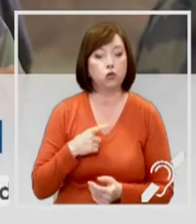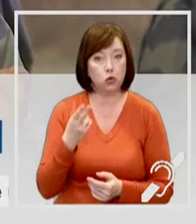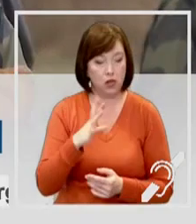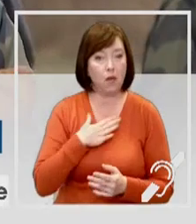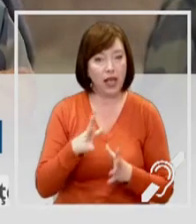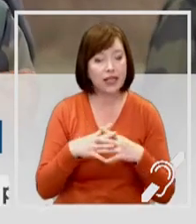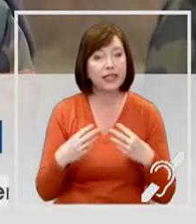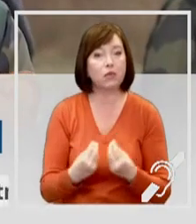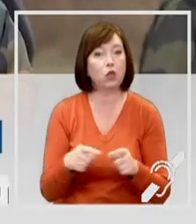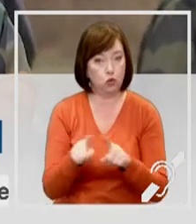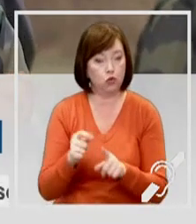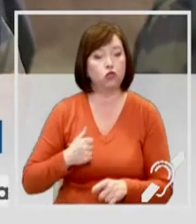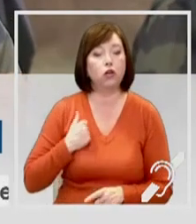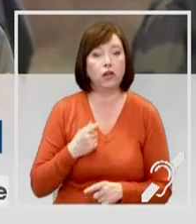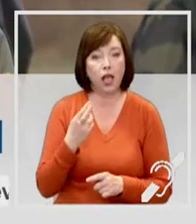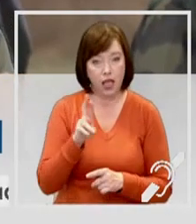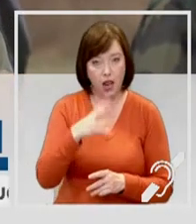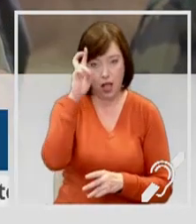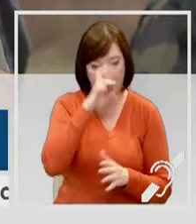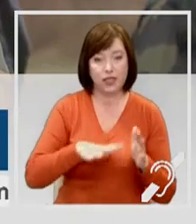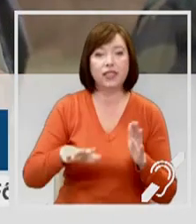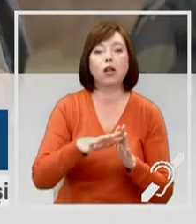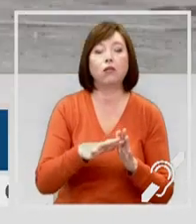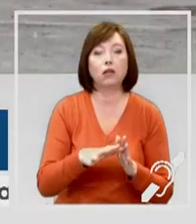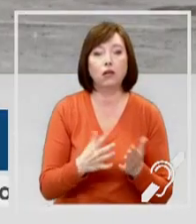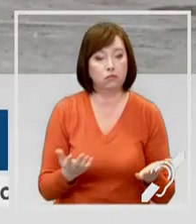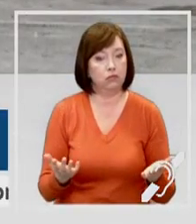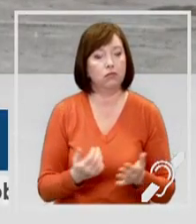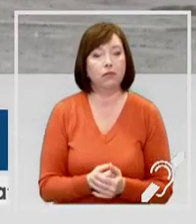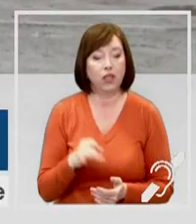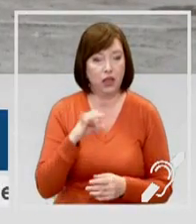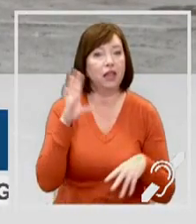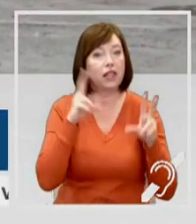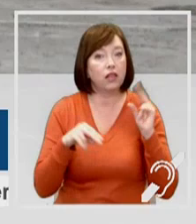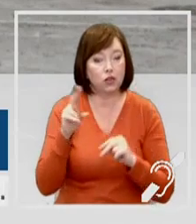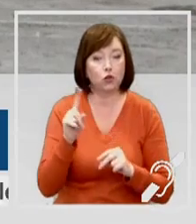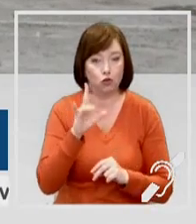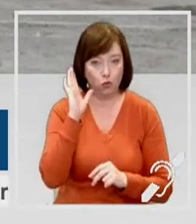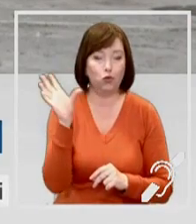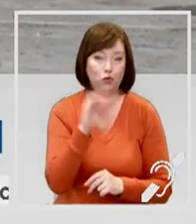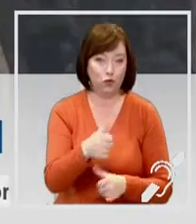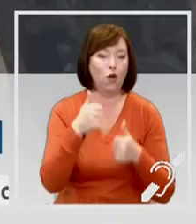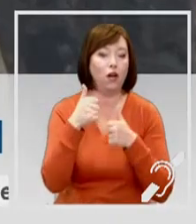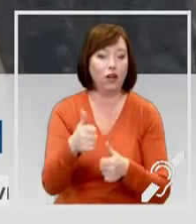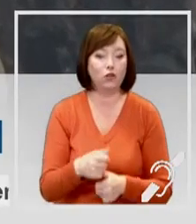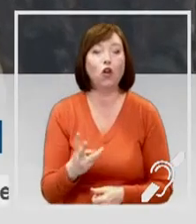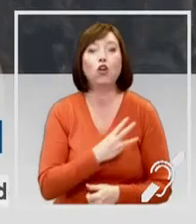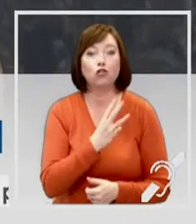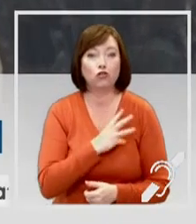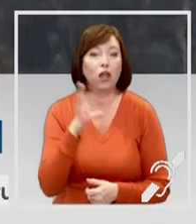familie pentru țară și sper că să fie tot bine le urez